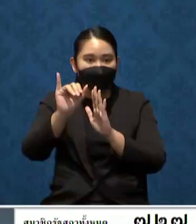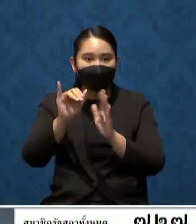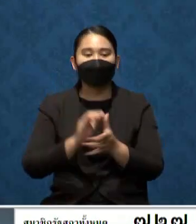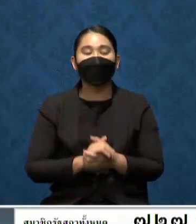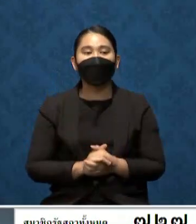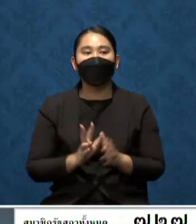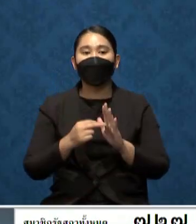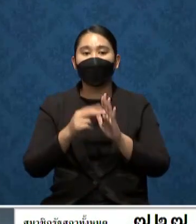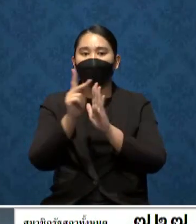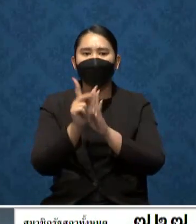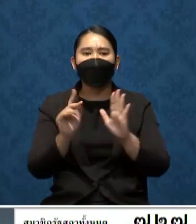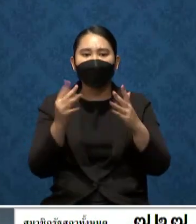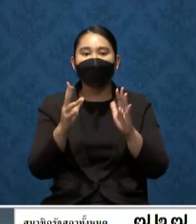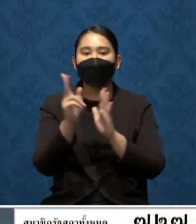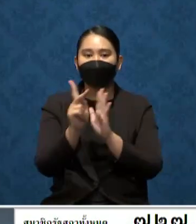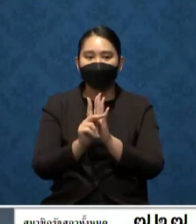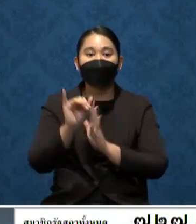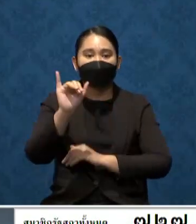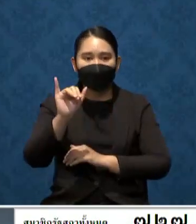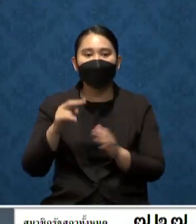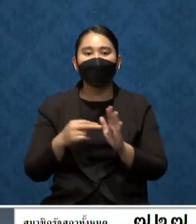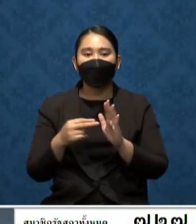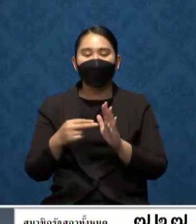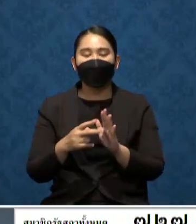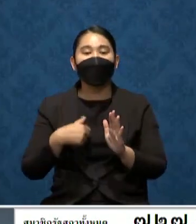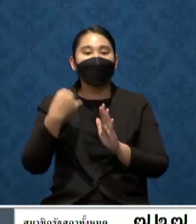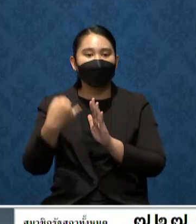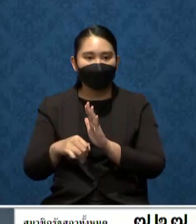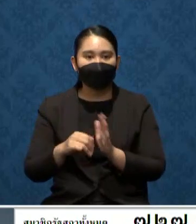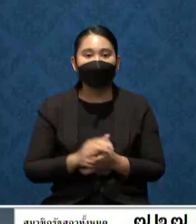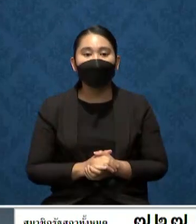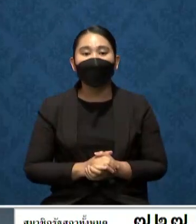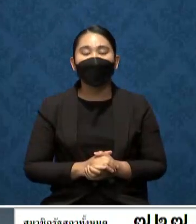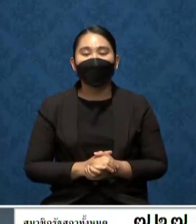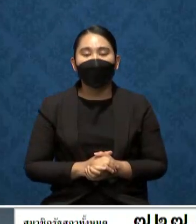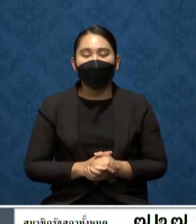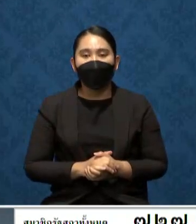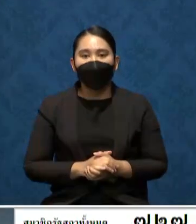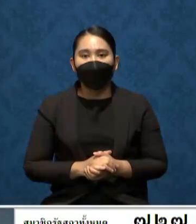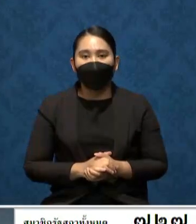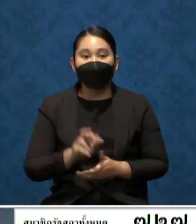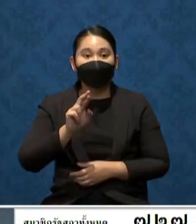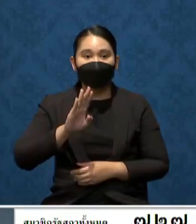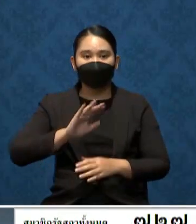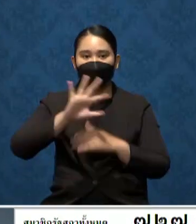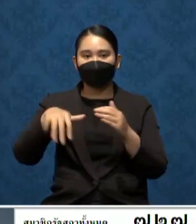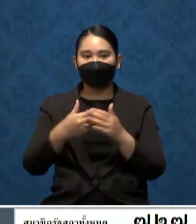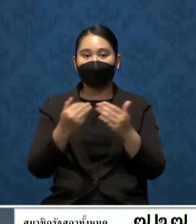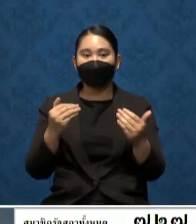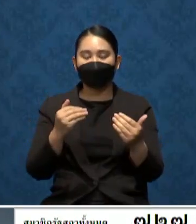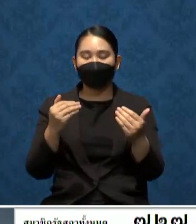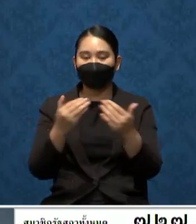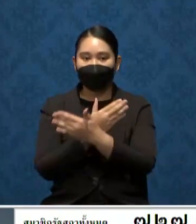ดยอาจจะยังไม่มีกฎหมายรองรับนะซึ่งอันนี้มันคงผิดแน่แล้วก็จะเป็นการเปลี่ยนระบบทั้งระบบเป็น